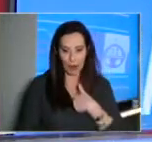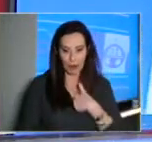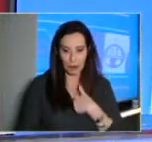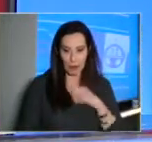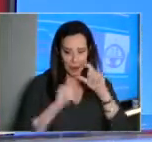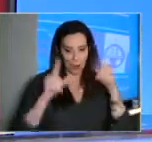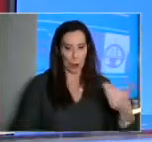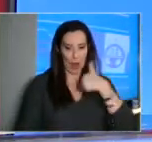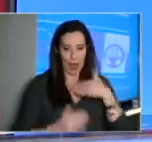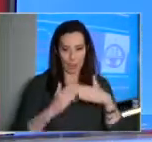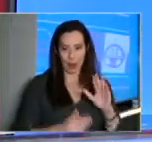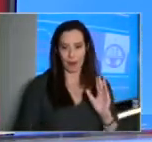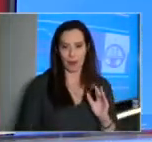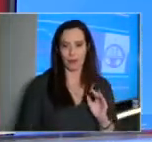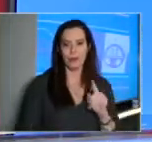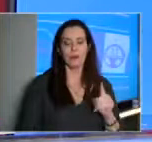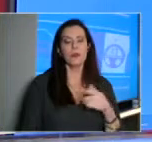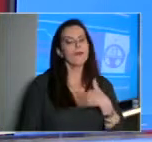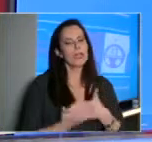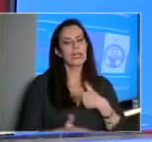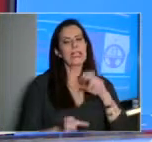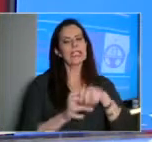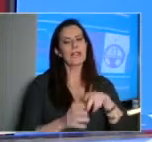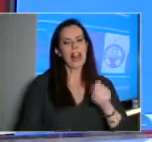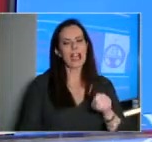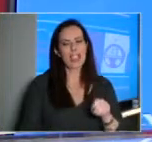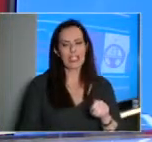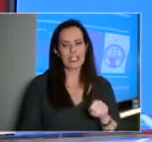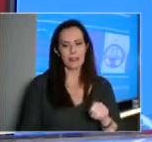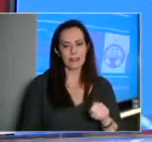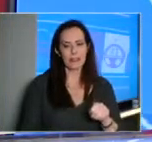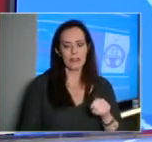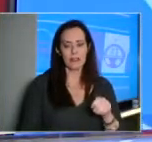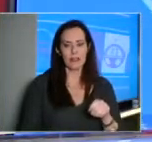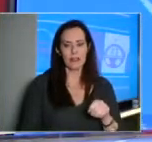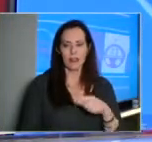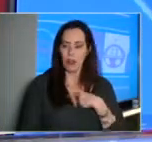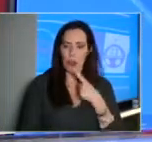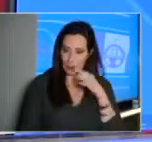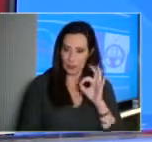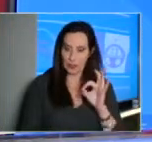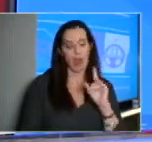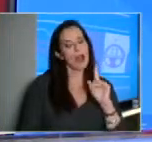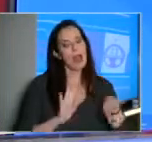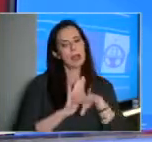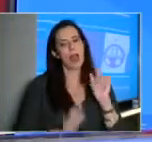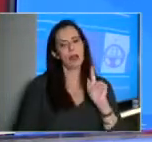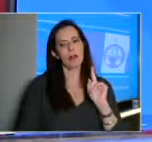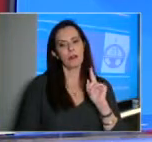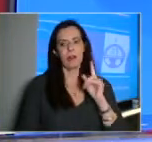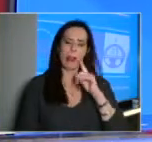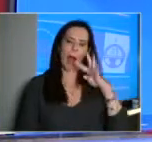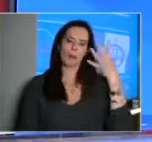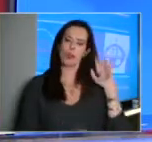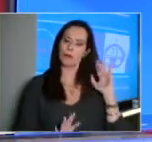בהפתעה, משה כחלון, כמובן, והציע לי להצטרף לכנסת, אליו, לרשימה. אמרתי לו, כן, בתנאי של איזה